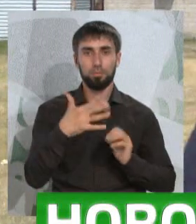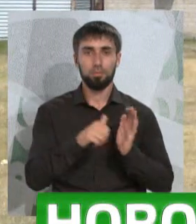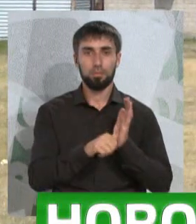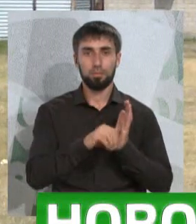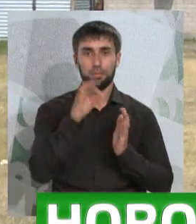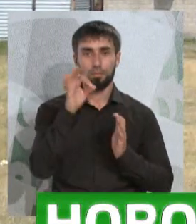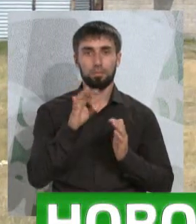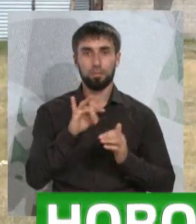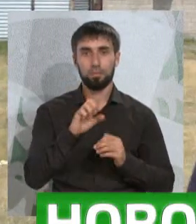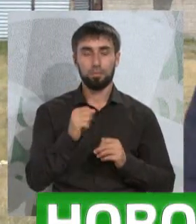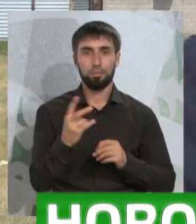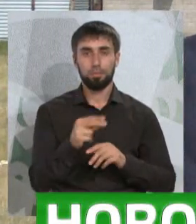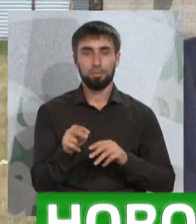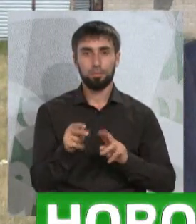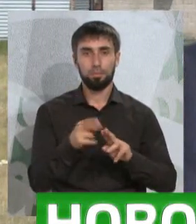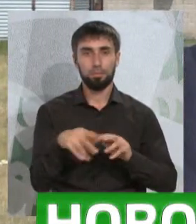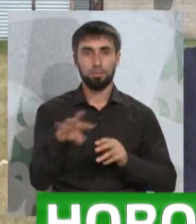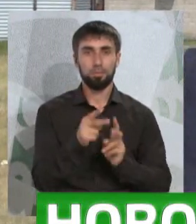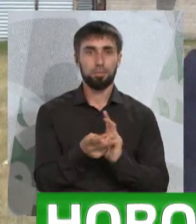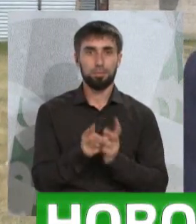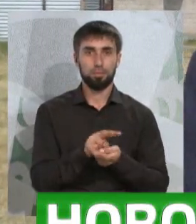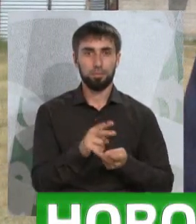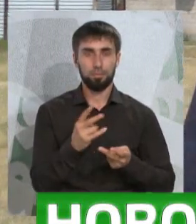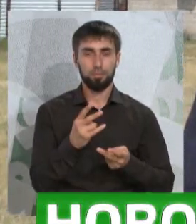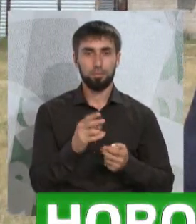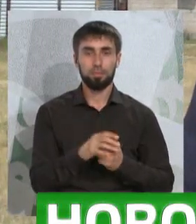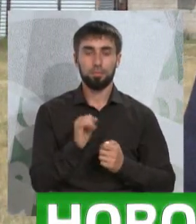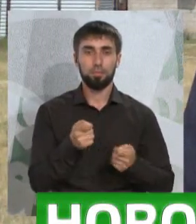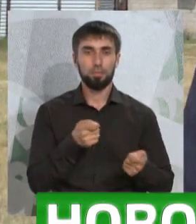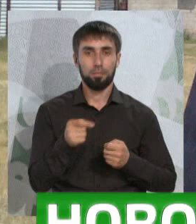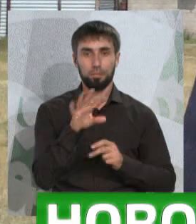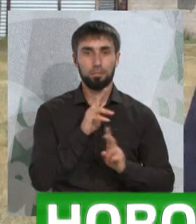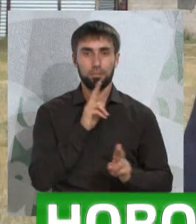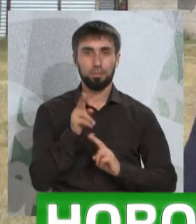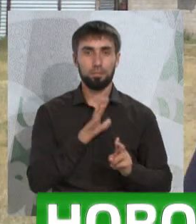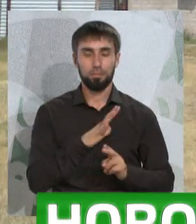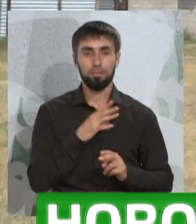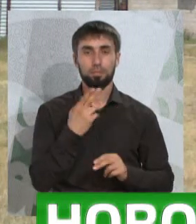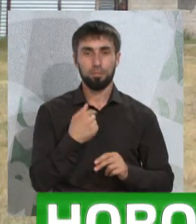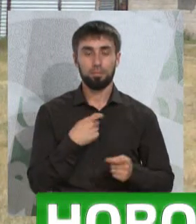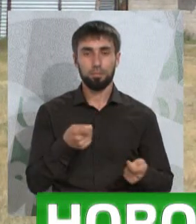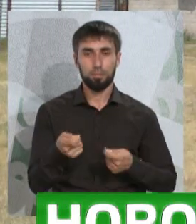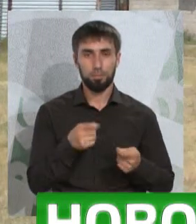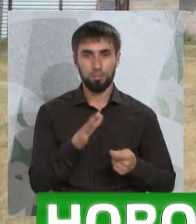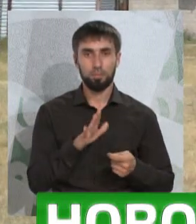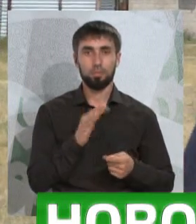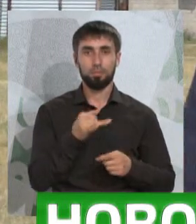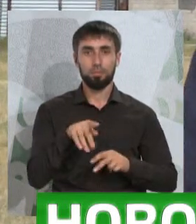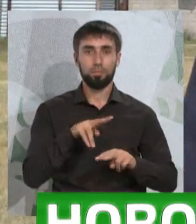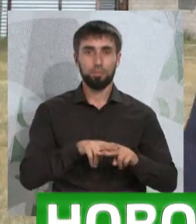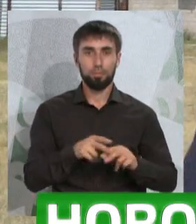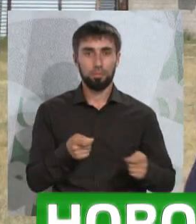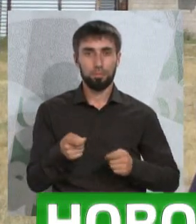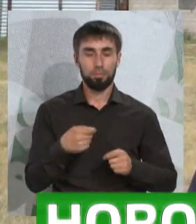нужно подлежать замене. Вот. Я обращался и в правительство, и в администрацию,